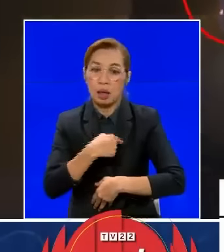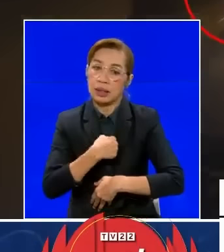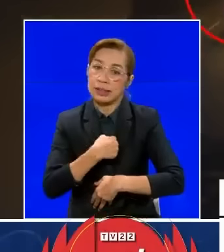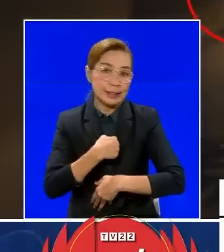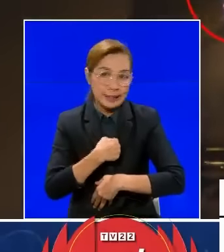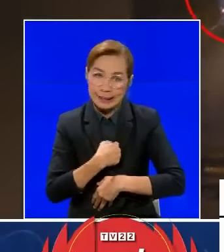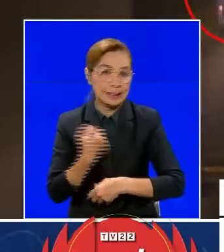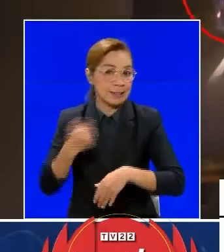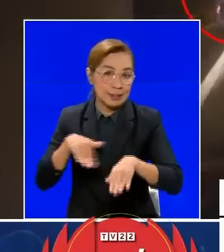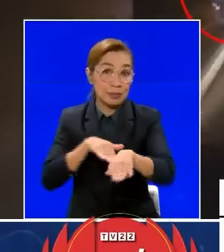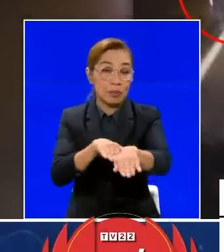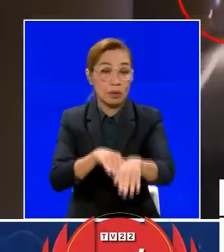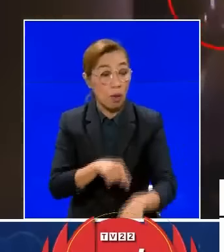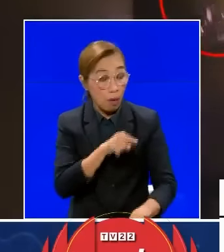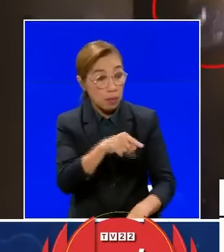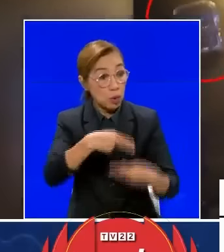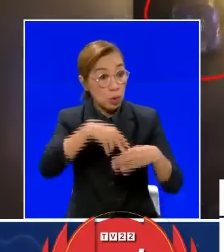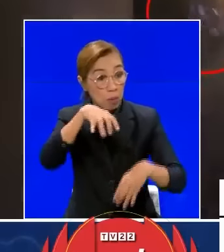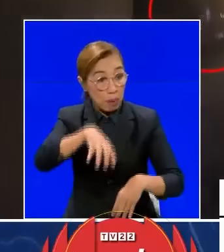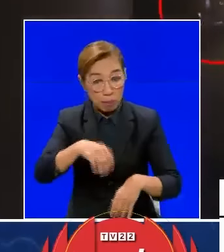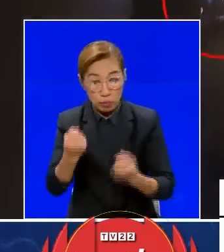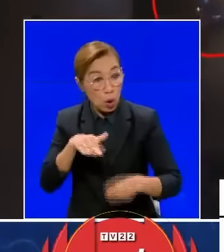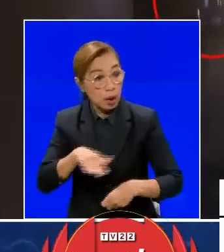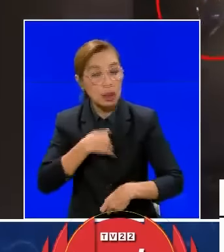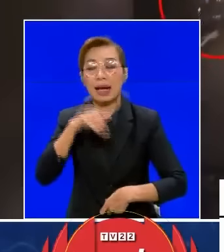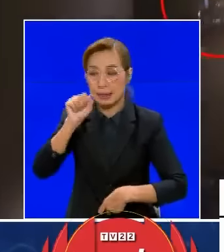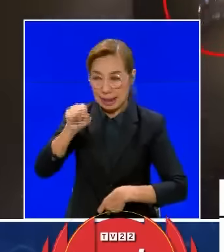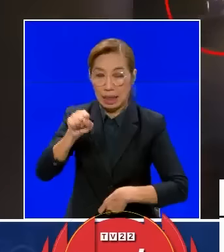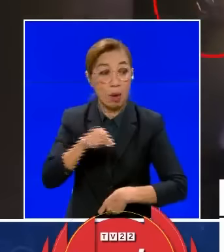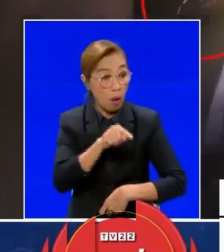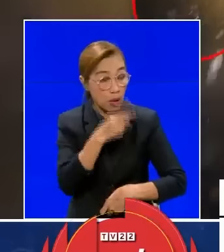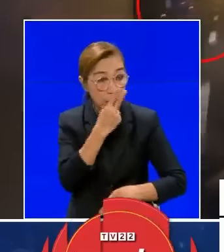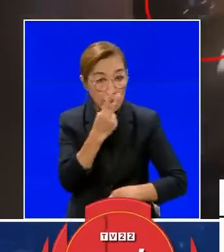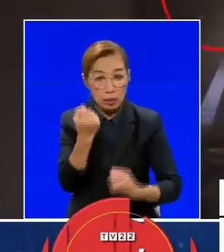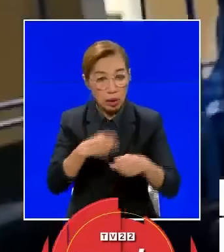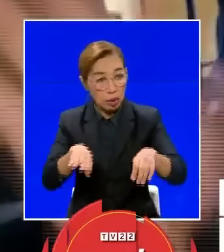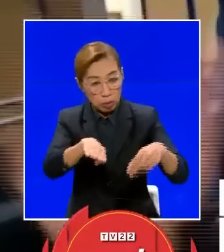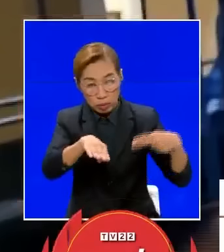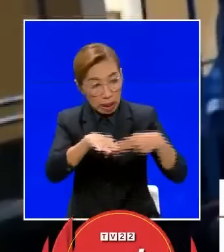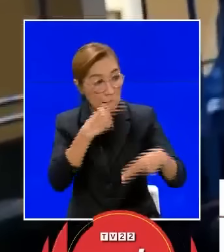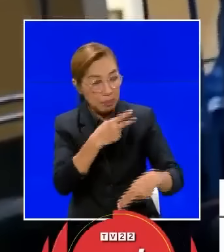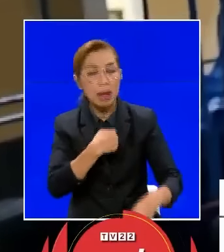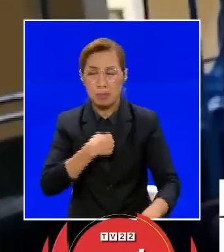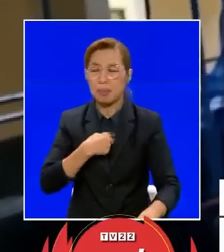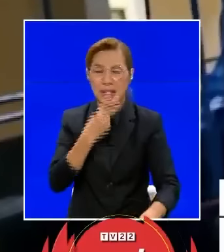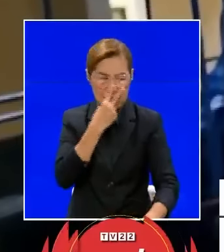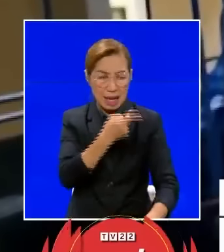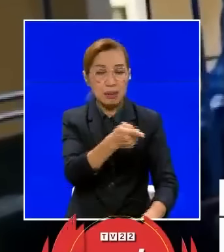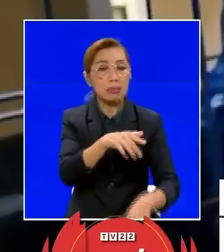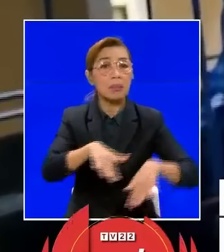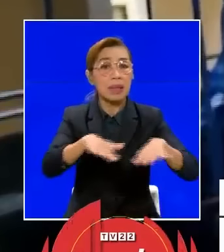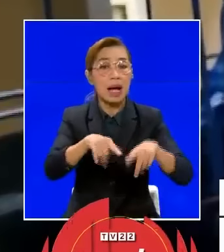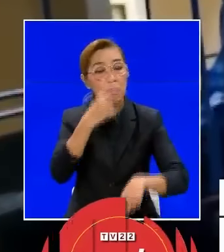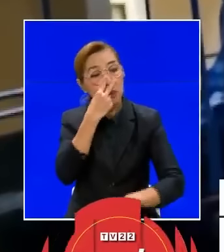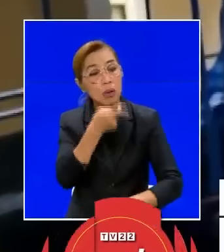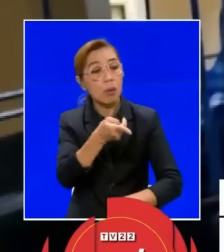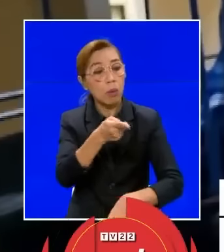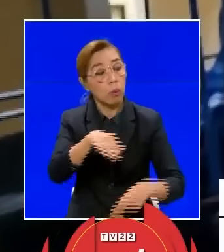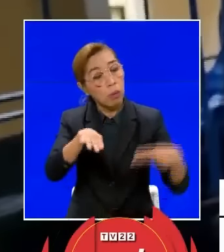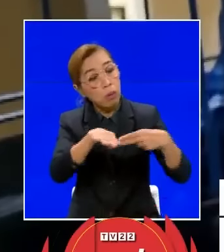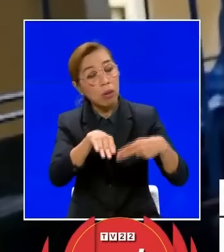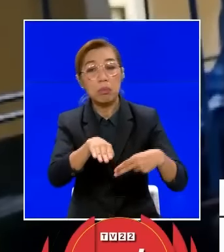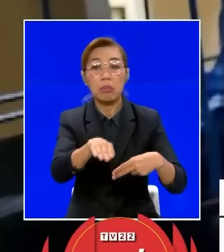ได้ ตอนนั้นพี่อยู่ในปั๊มอยู่แล้ว อยู่ในปั๊มอยู่แล้ว แต่ อยู่ในที่เกิดเหตุแล้ว เห็นตอนที่เขาเติมไหมครับ เติมก็เด็กก็เติมน้ำมันปกติไม่ได้คิดว่าจะเหตุการณ์